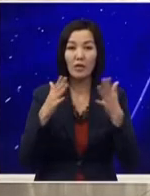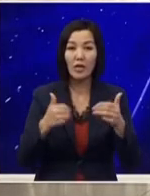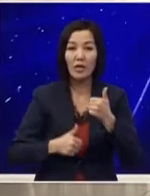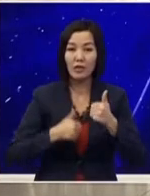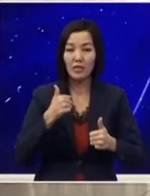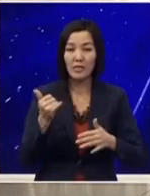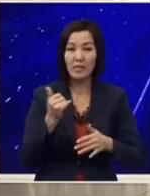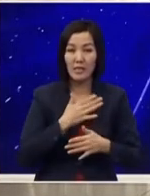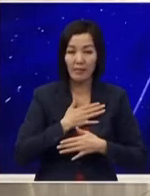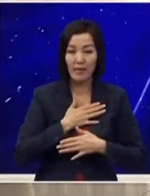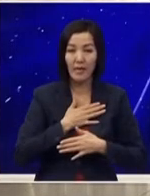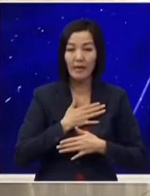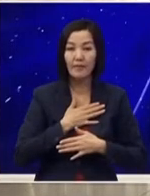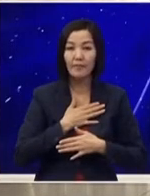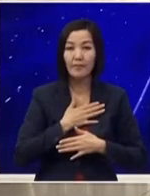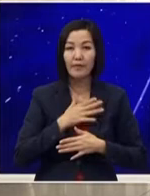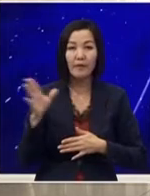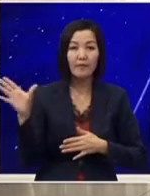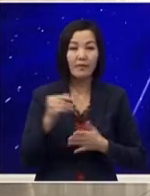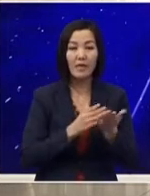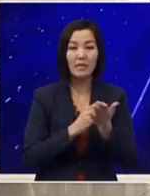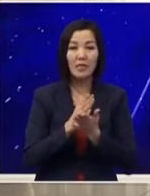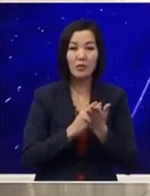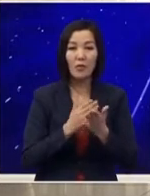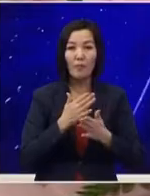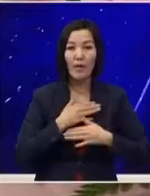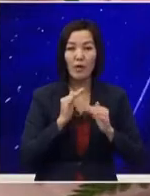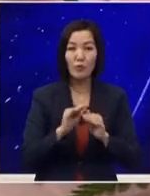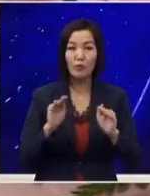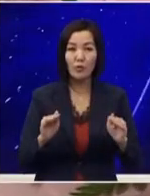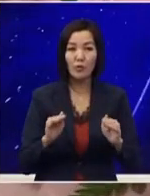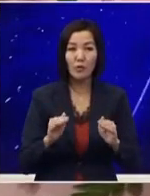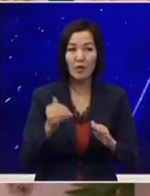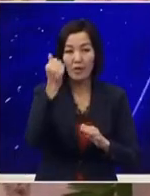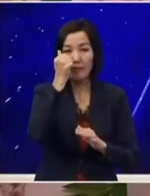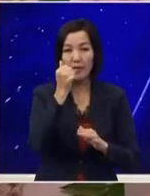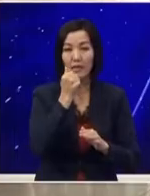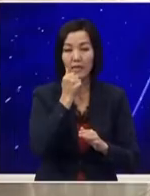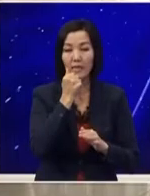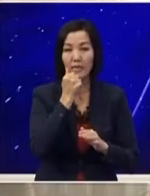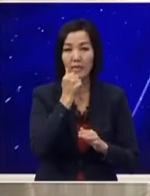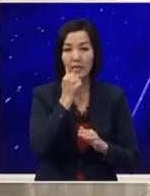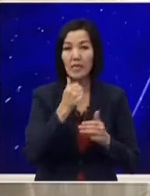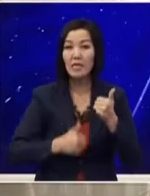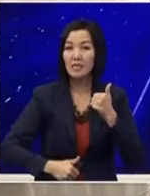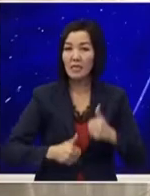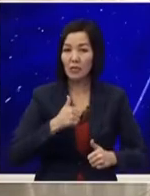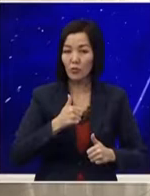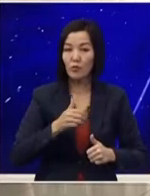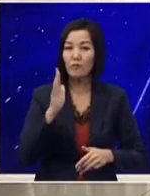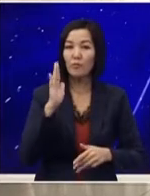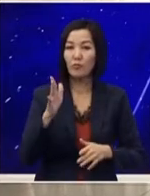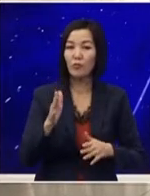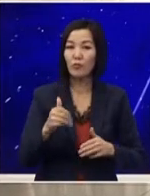меня. Вся заслуга в этом моих учеников. Я им благодарна. Я, конечно, с достоинством буду нести